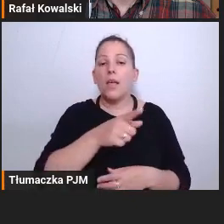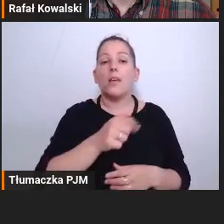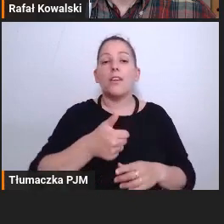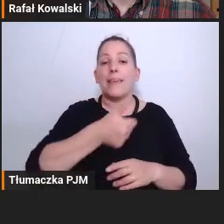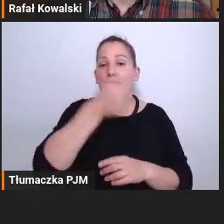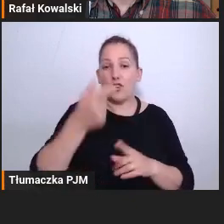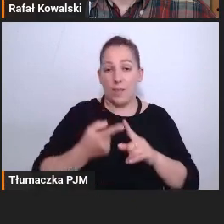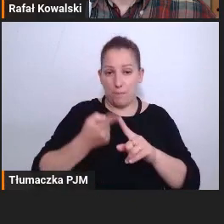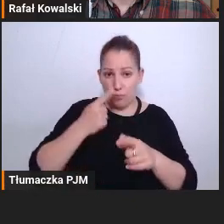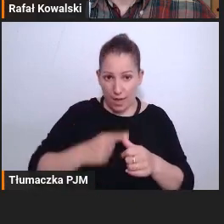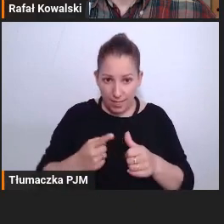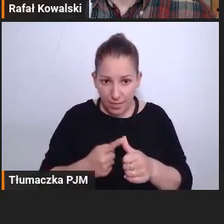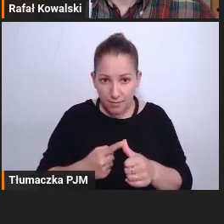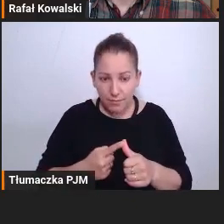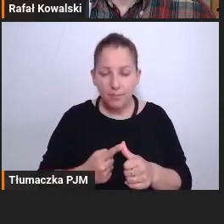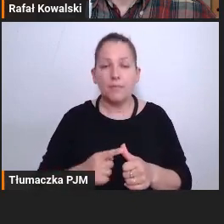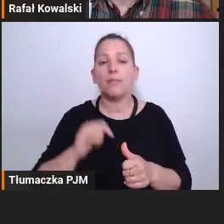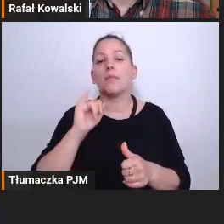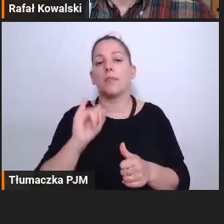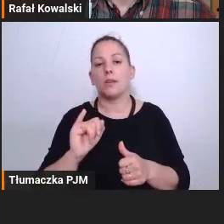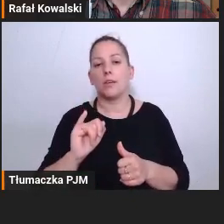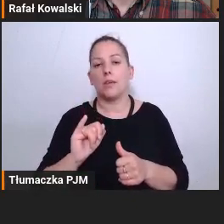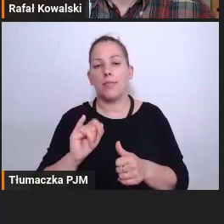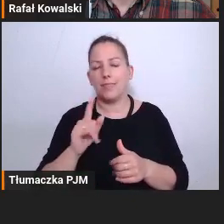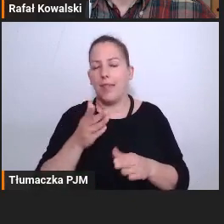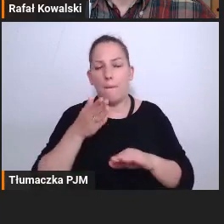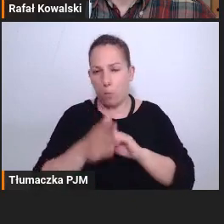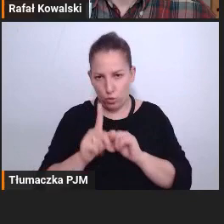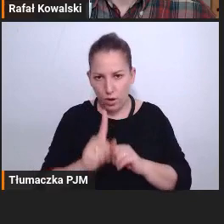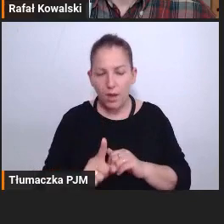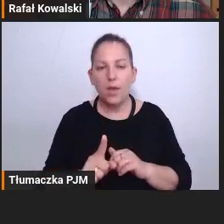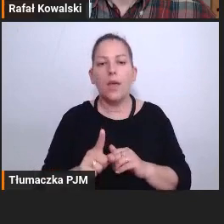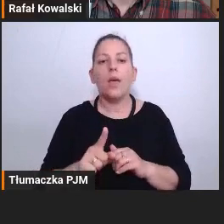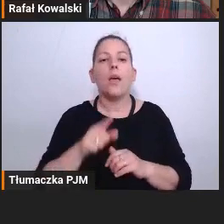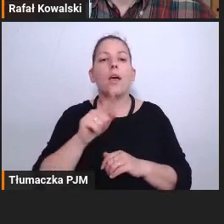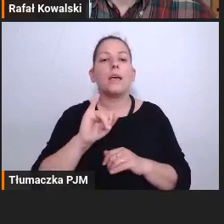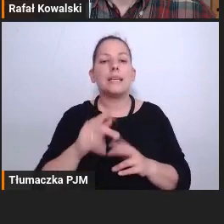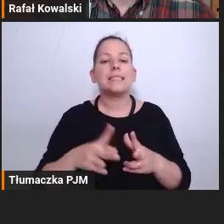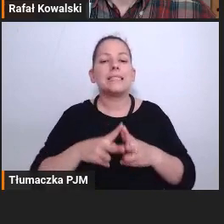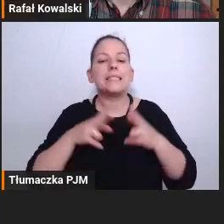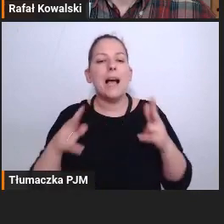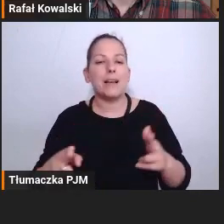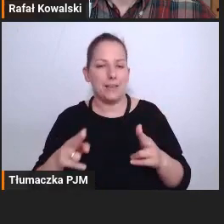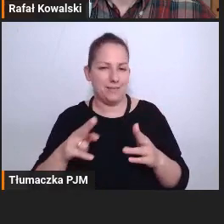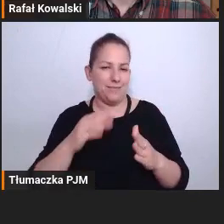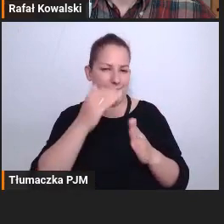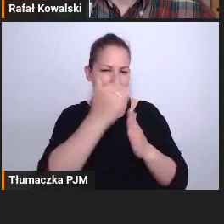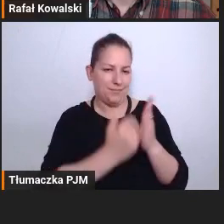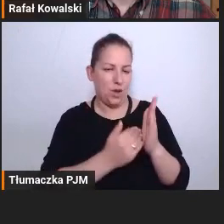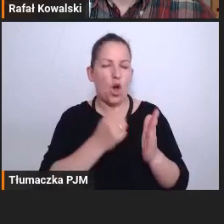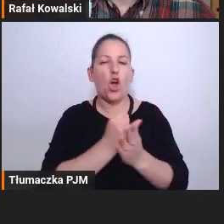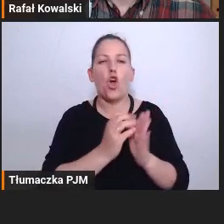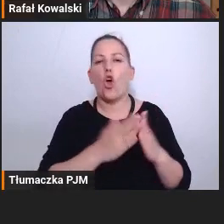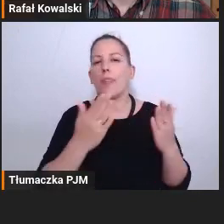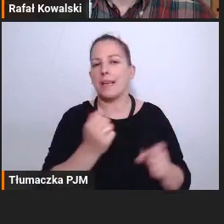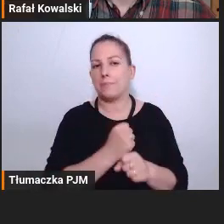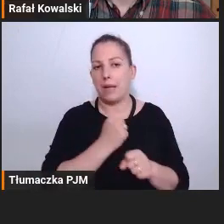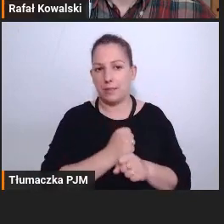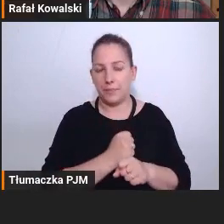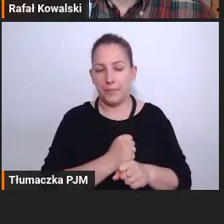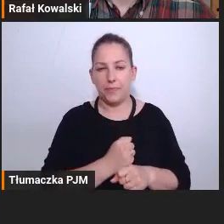przed i najpóźniej i zakres właśnie jest określony w kodeksie pracy.